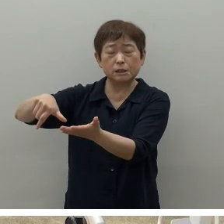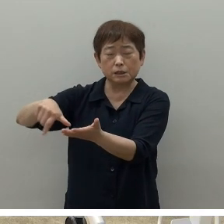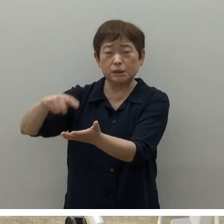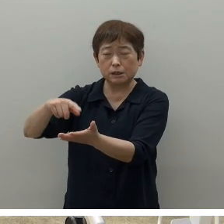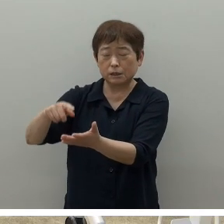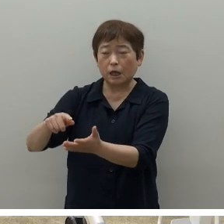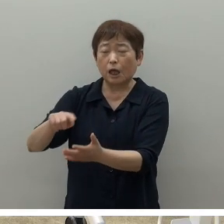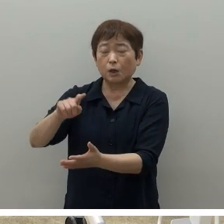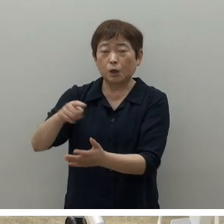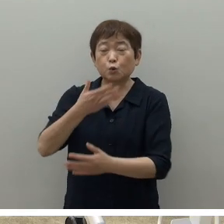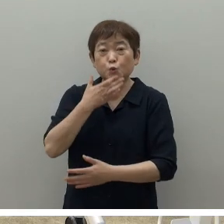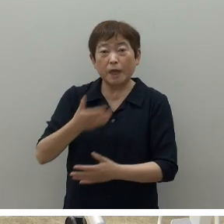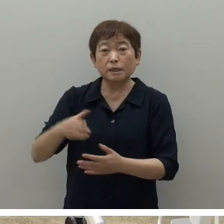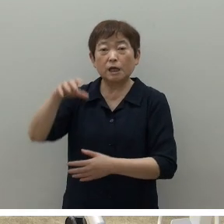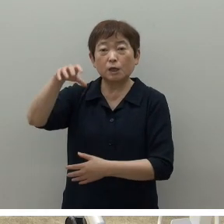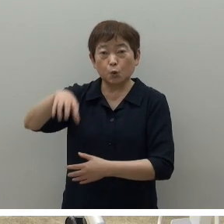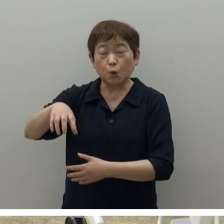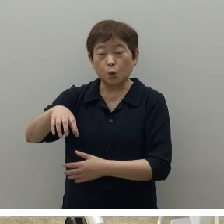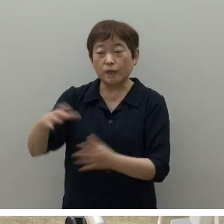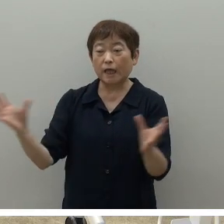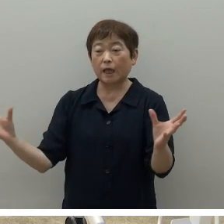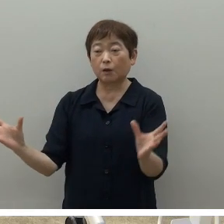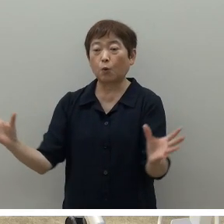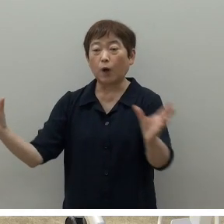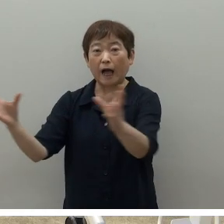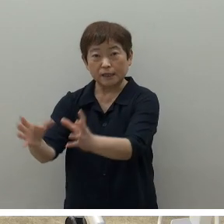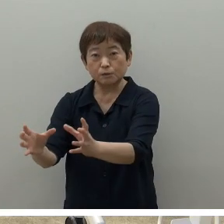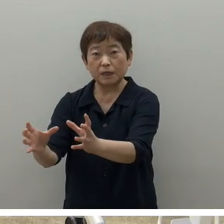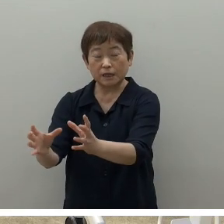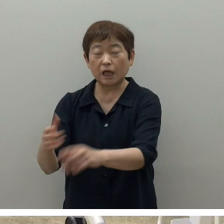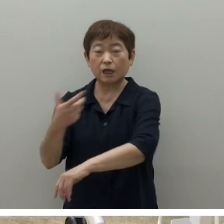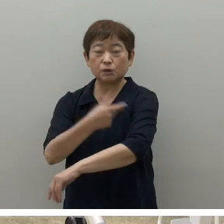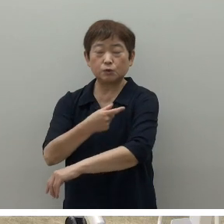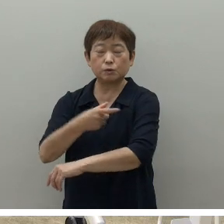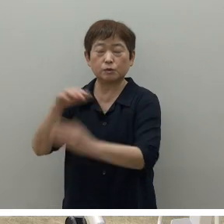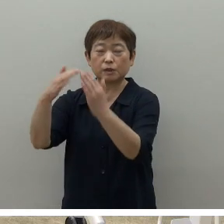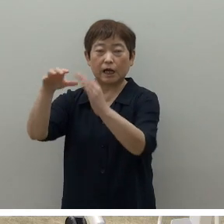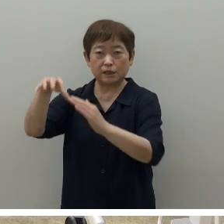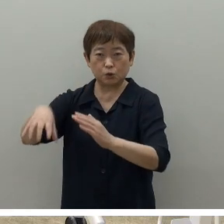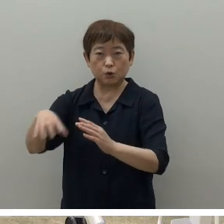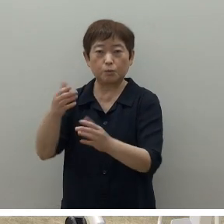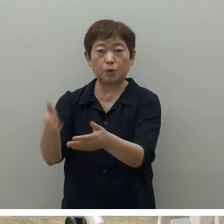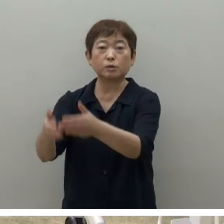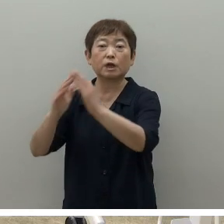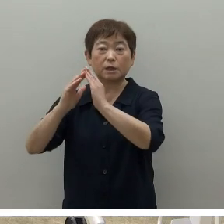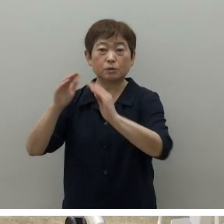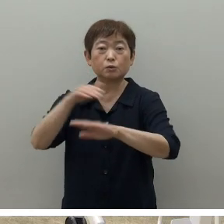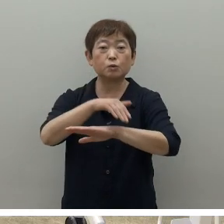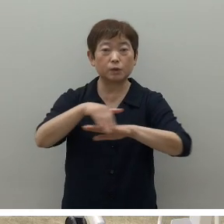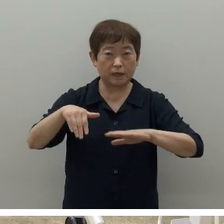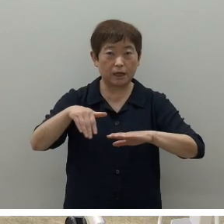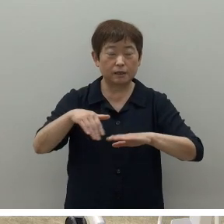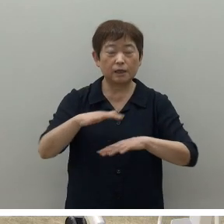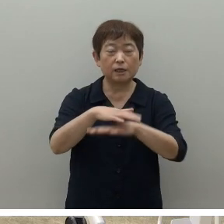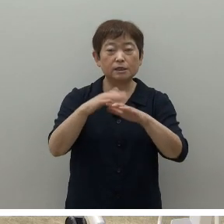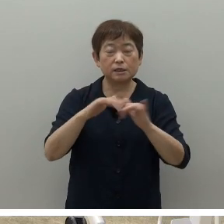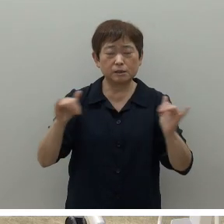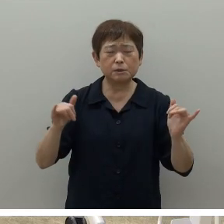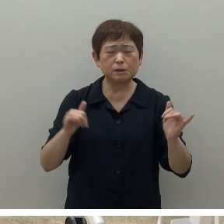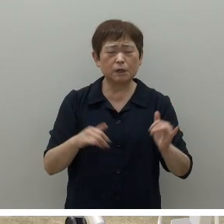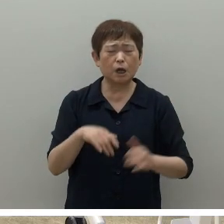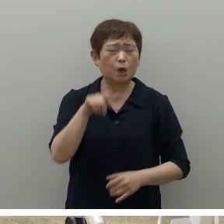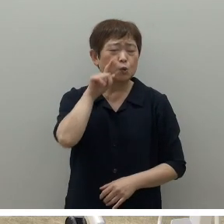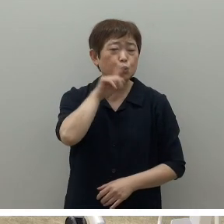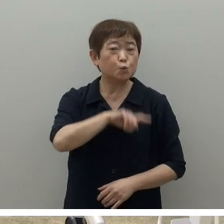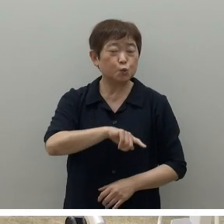ット会場を今後とも随時開設する予定であり、市民の皆様が接種しやすい環境を整備してまいりた